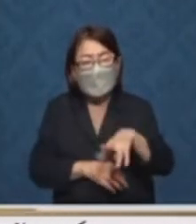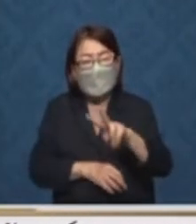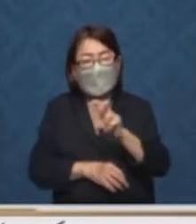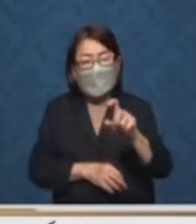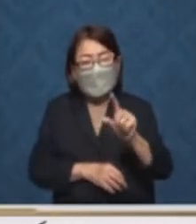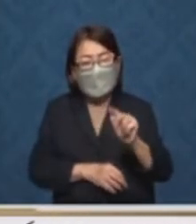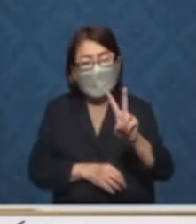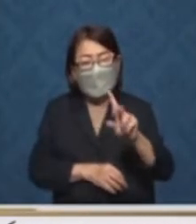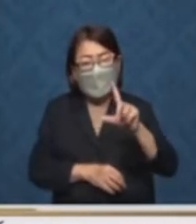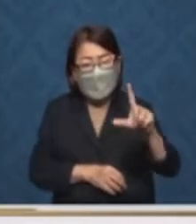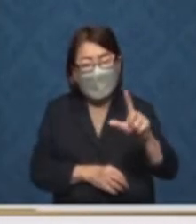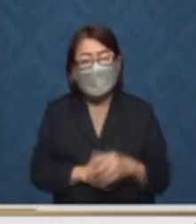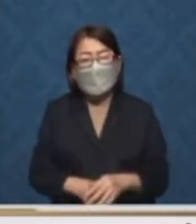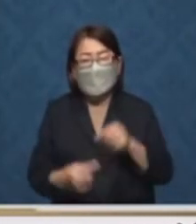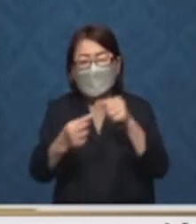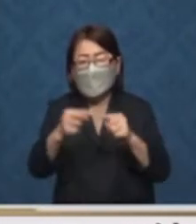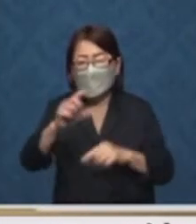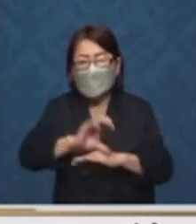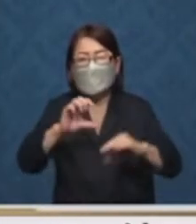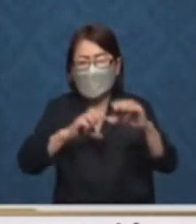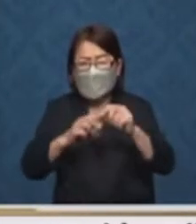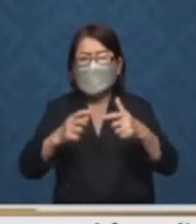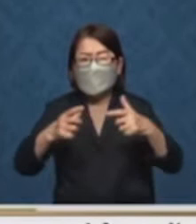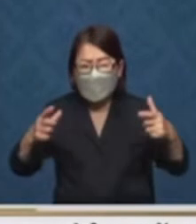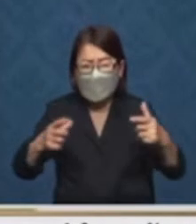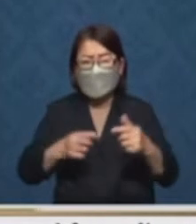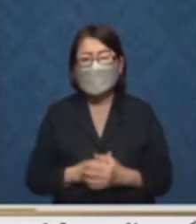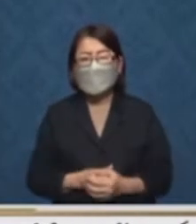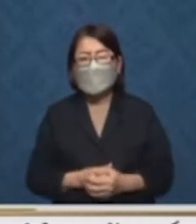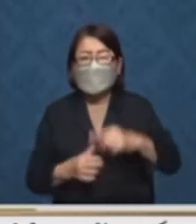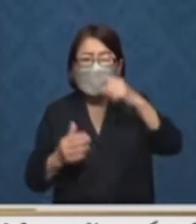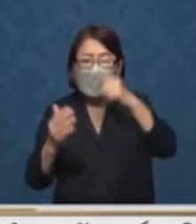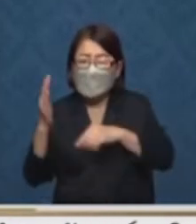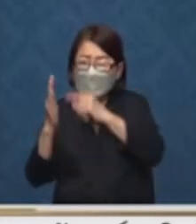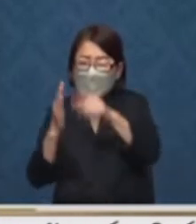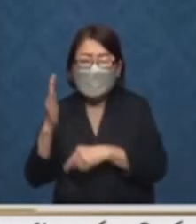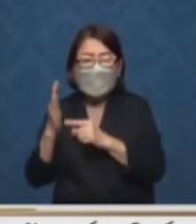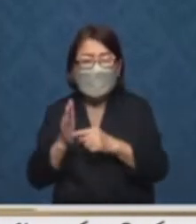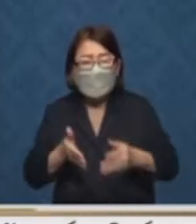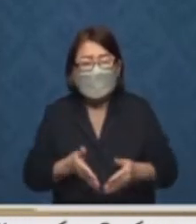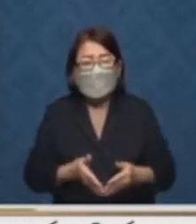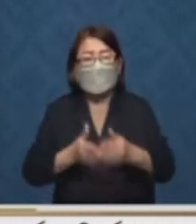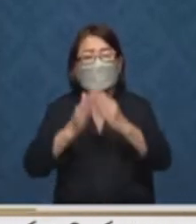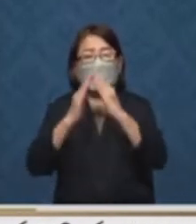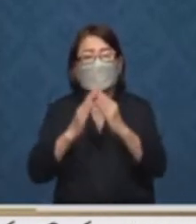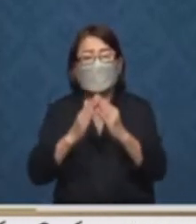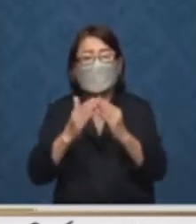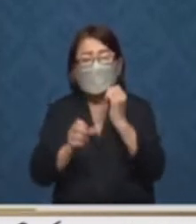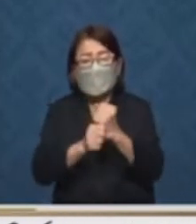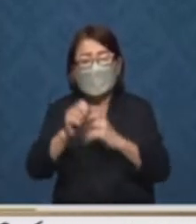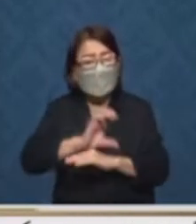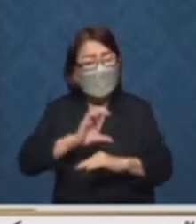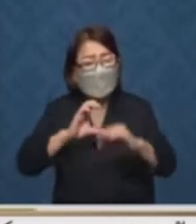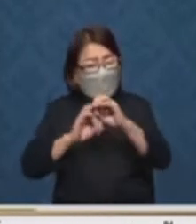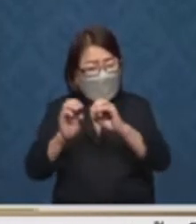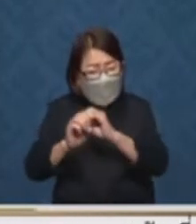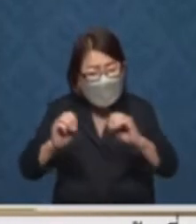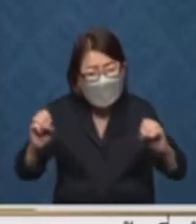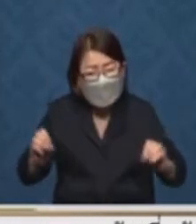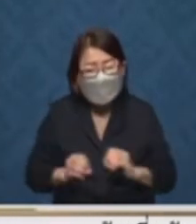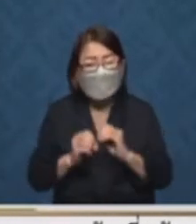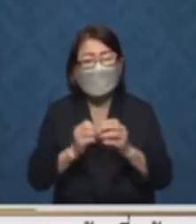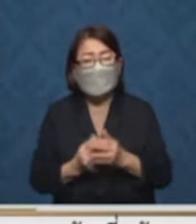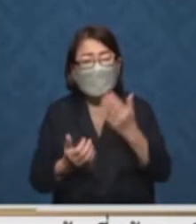44,222 ล้านครับเป็นโครงการที่ใหญ่มากครับประเทศไทยได้ตั้งประเทศมาเนี่ยยังไม่เคยมีโครงการไหนเนี่ยที่จะ